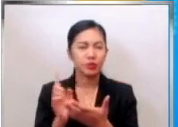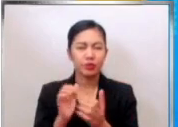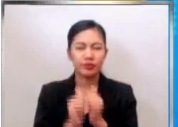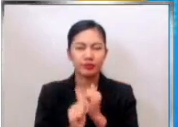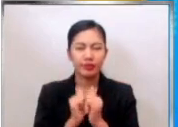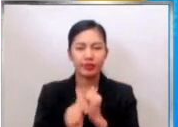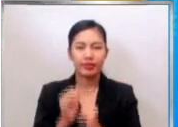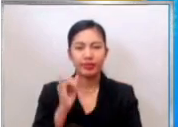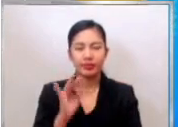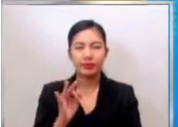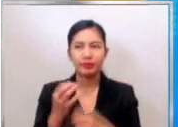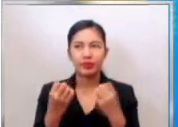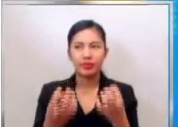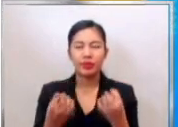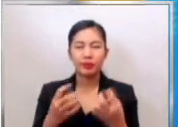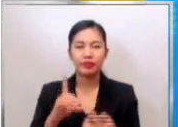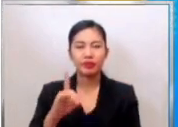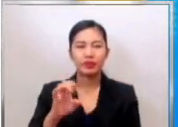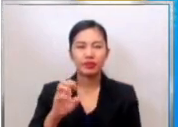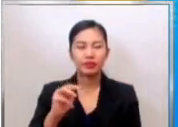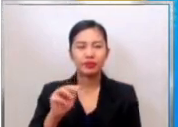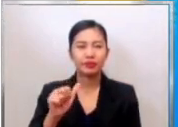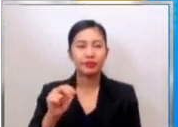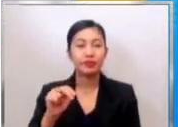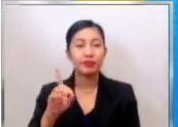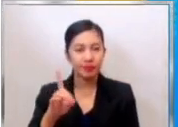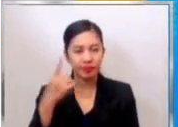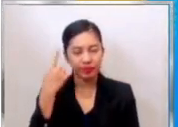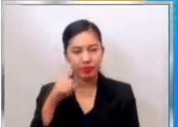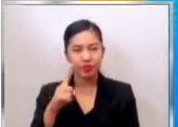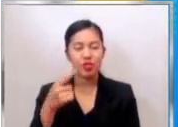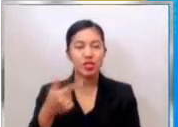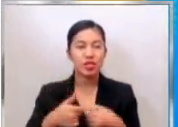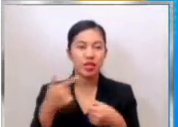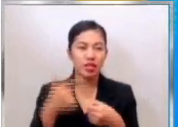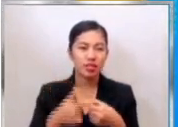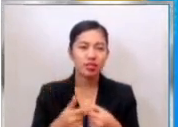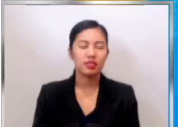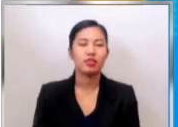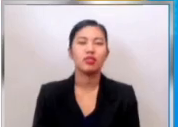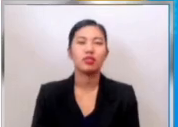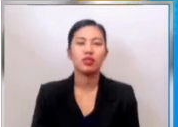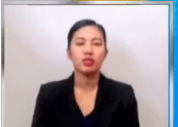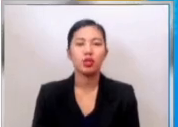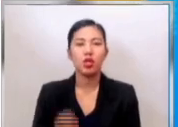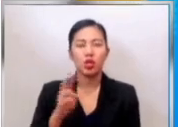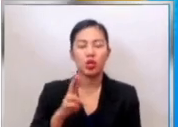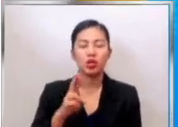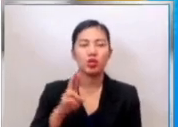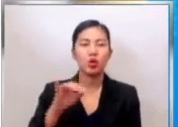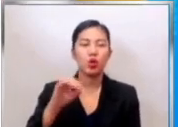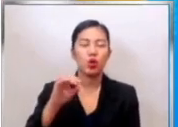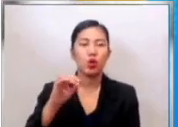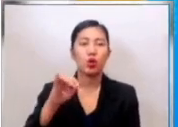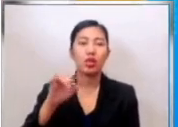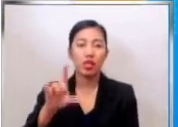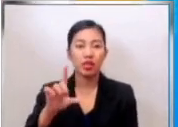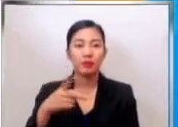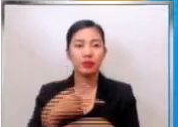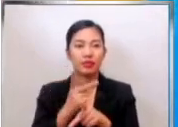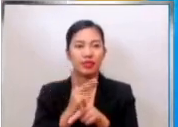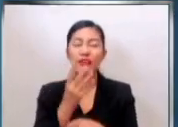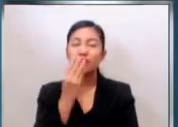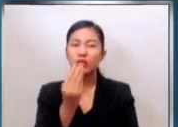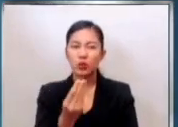malaki ang demand ng gasoline or oil products ay kukunti ang pinoproduce na